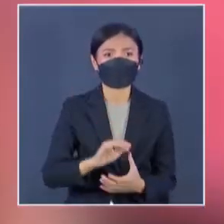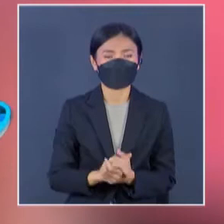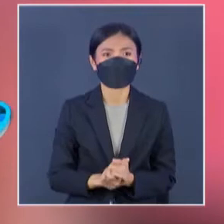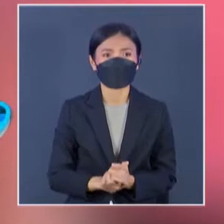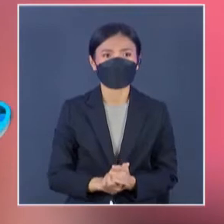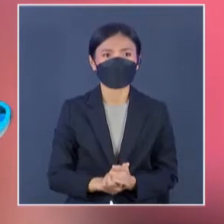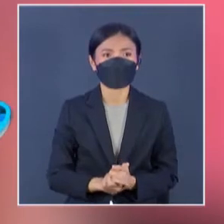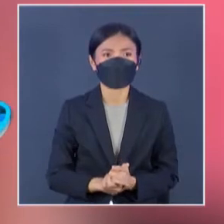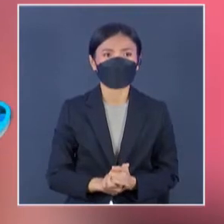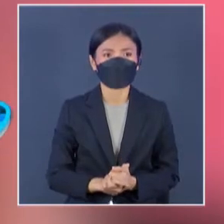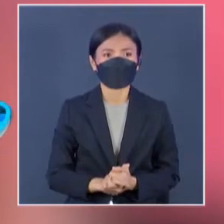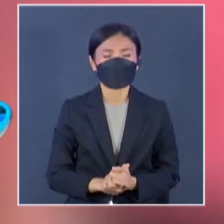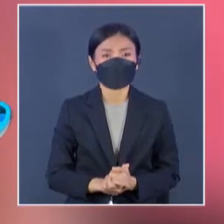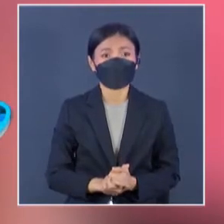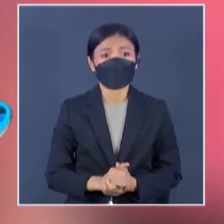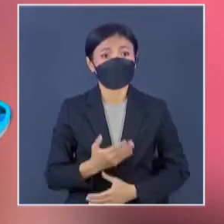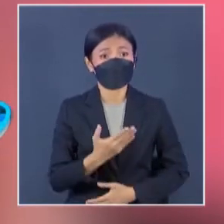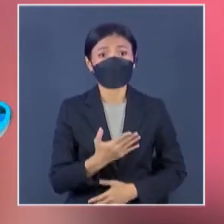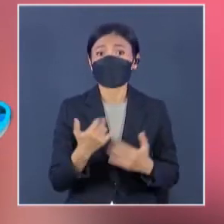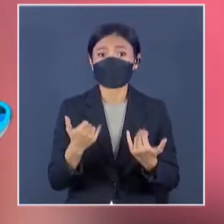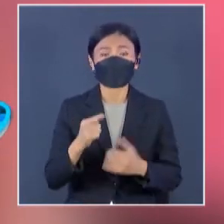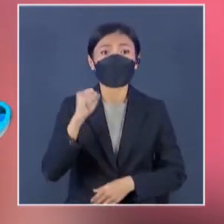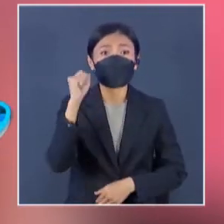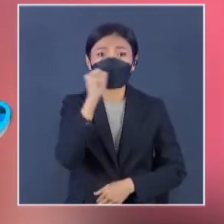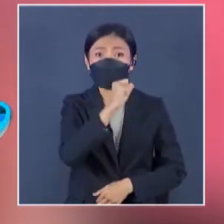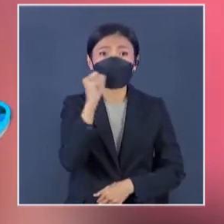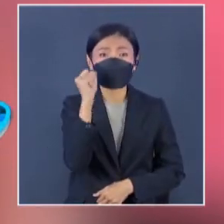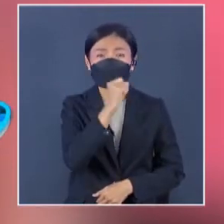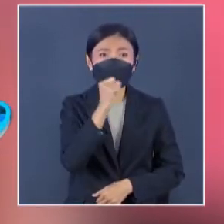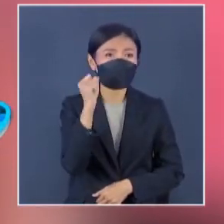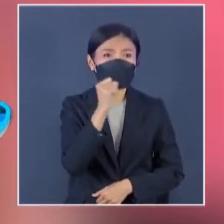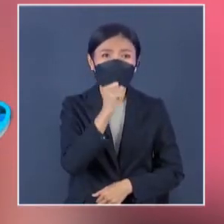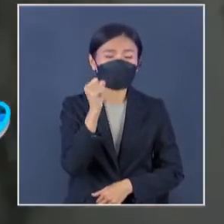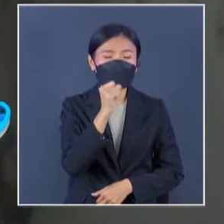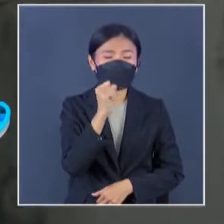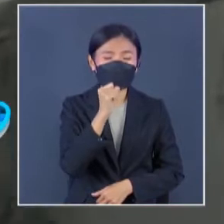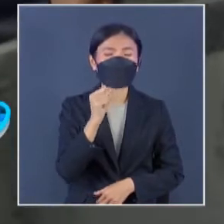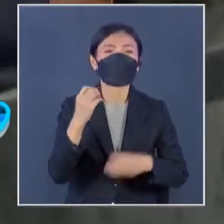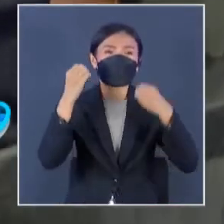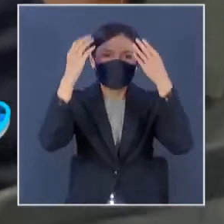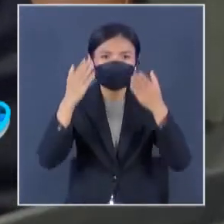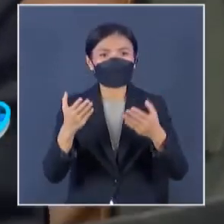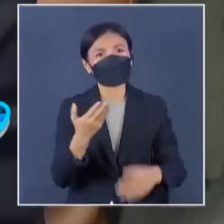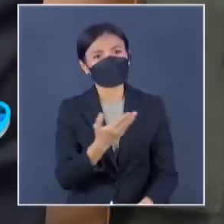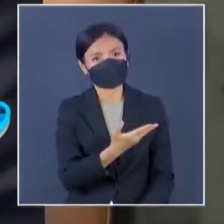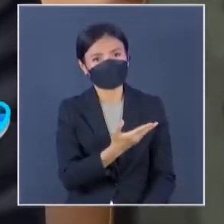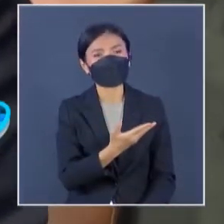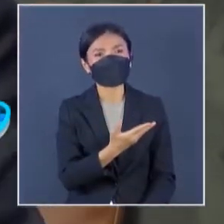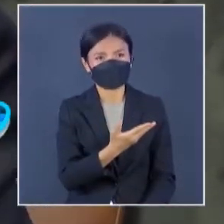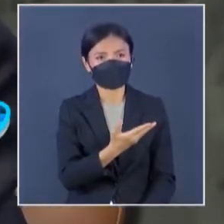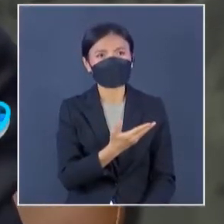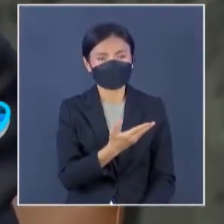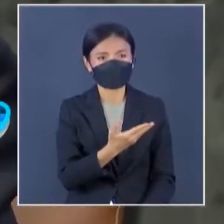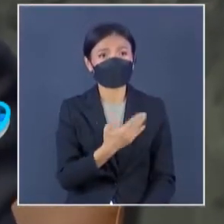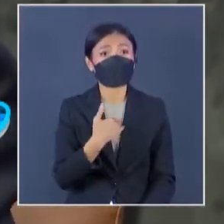เป็นความสูญเสียครั้งใหญ่ของวงการเพลงลูกทุ่งที่ได้สูญเสียราชาเพลงแหล่ครูไวยพจน์เพชรสุพรรณศิลปินแห่งชาติ